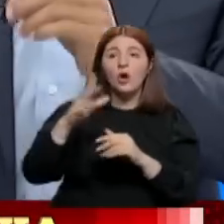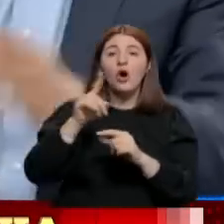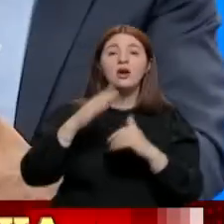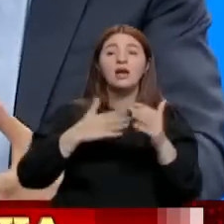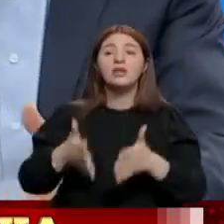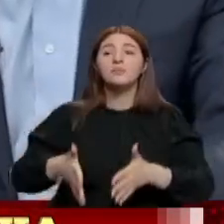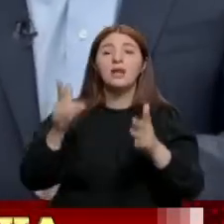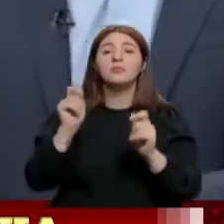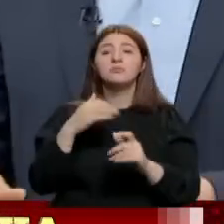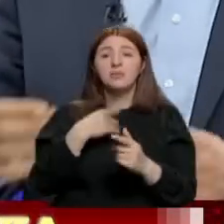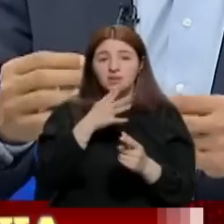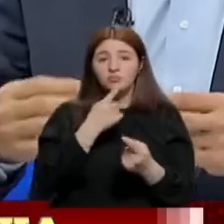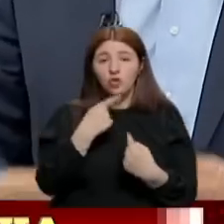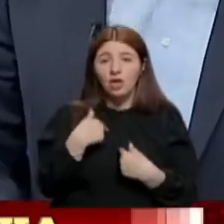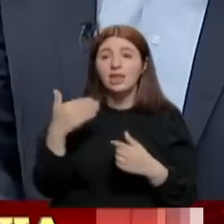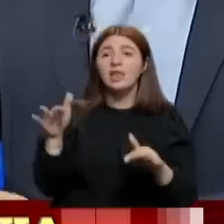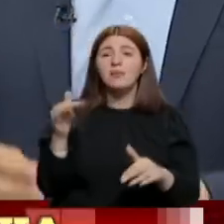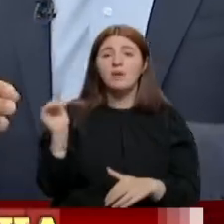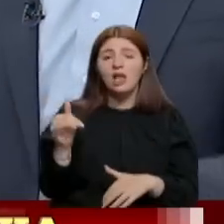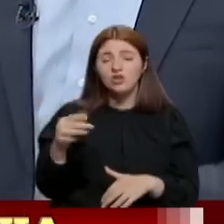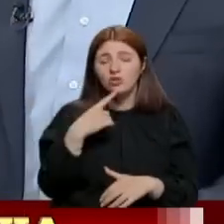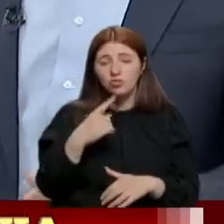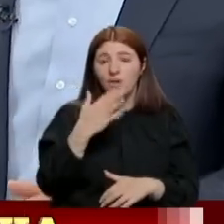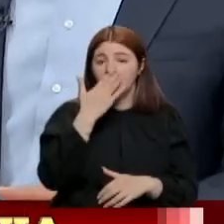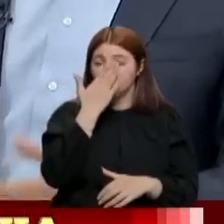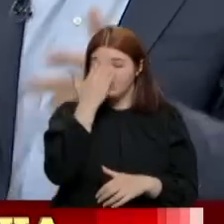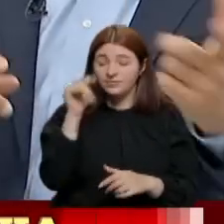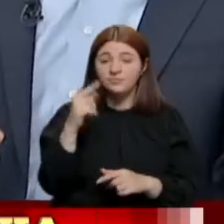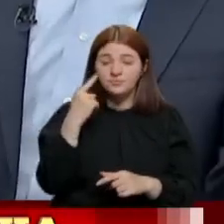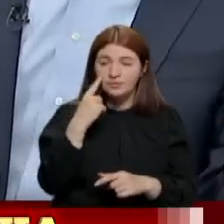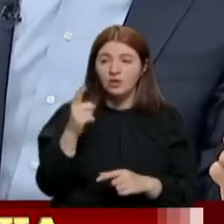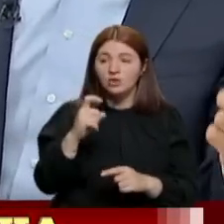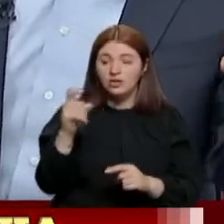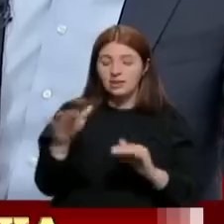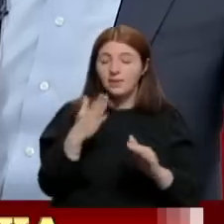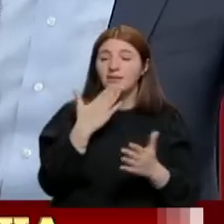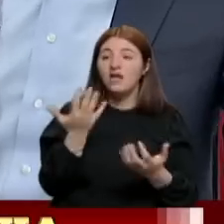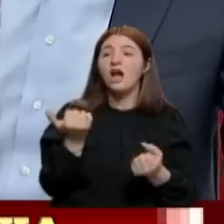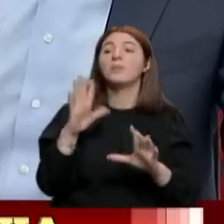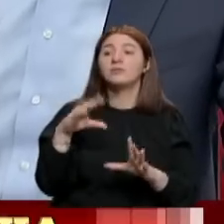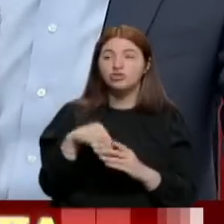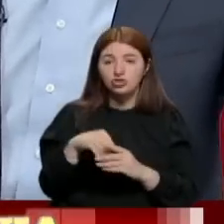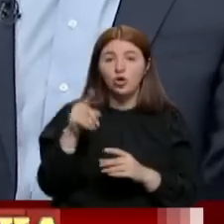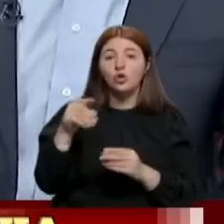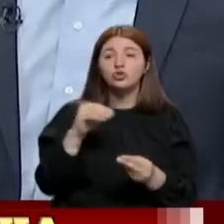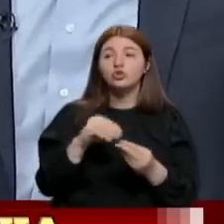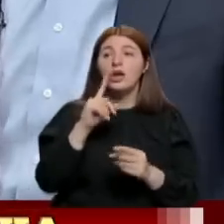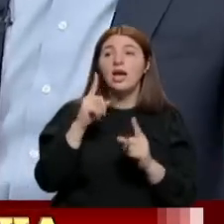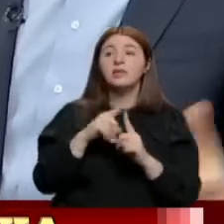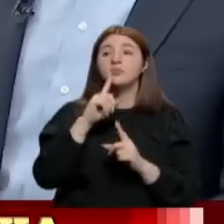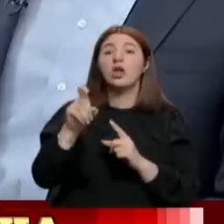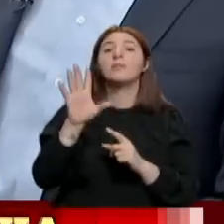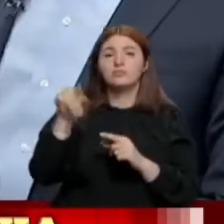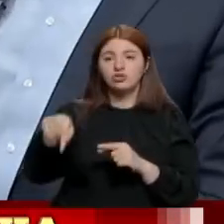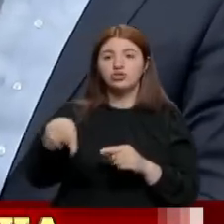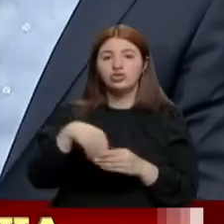bize söylüyor. Depremin geleceğini söylüyor. Şimdi ama bundan bakın 99 depreminden ders çıkarmadığımız için, o suçun hesabını soramadığımız